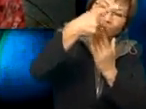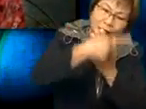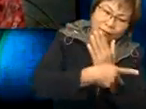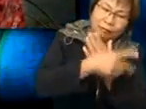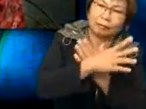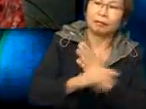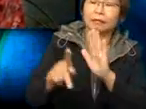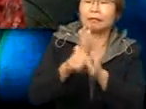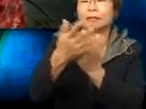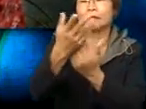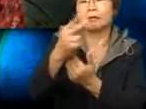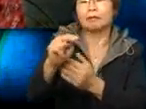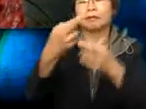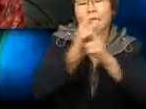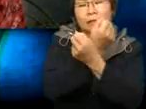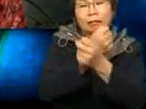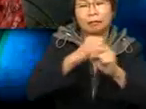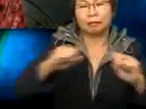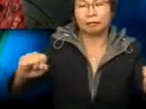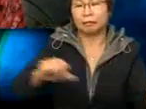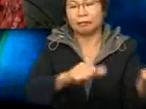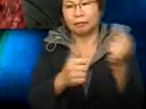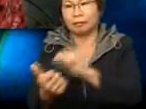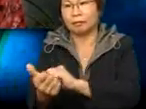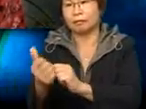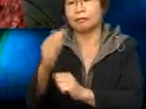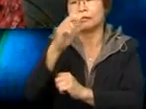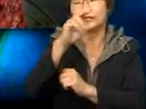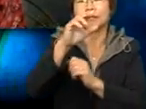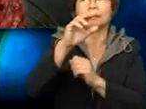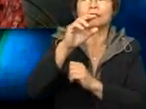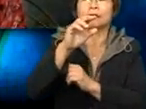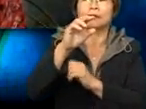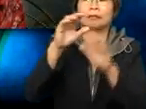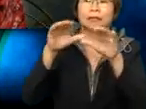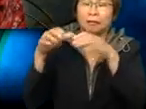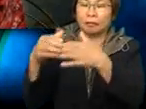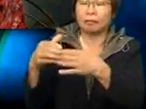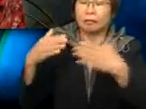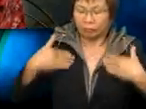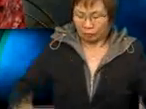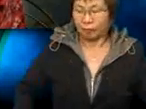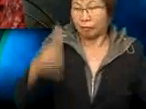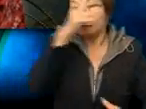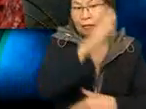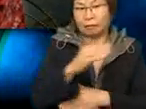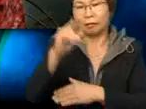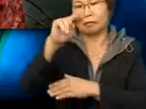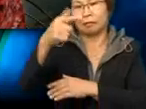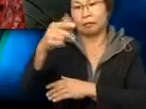dan kemudahan disediakan oleh badan kerajaan dan badan bukan